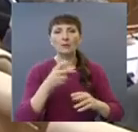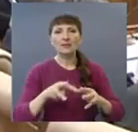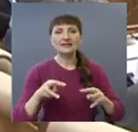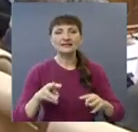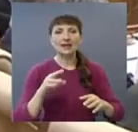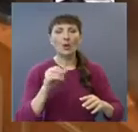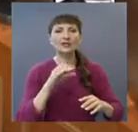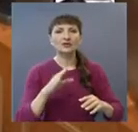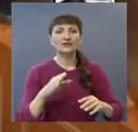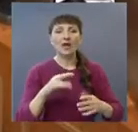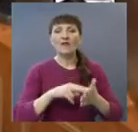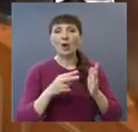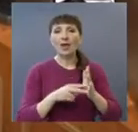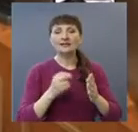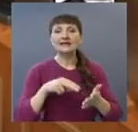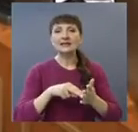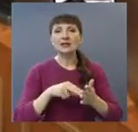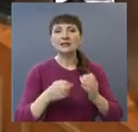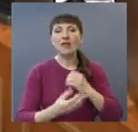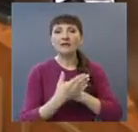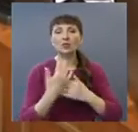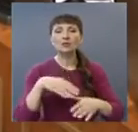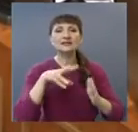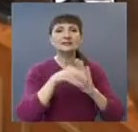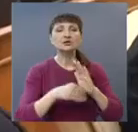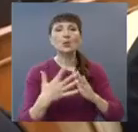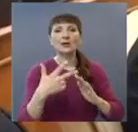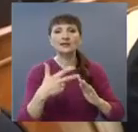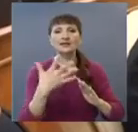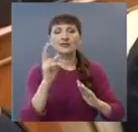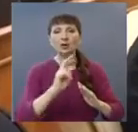проекте бюджета цена на черное золото заложена на отметке 35 долларов за баррель.